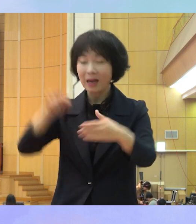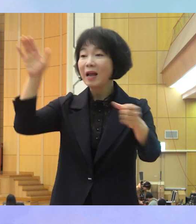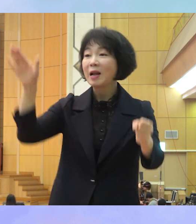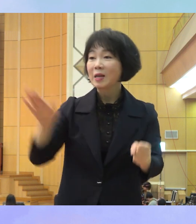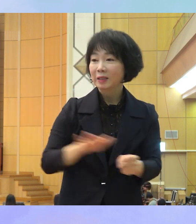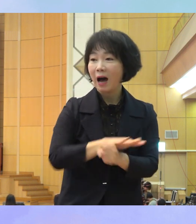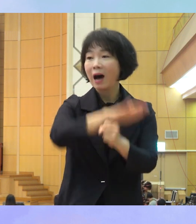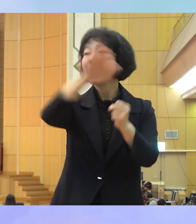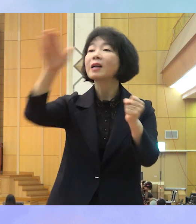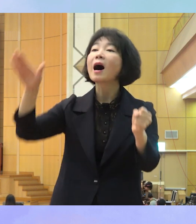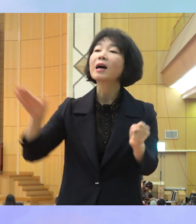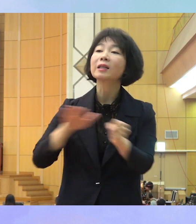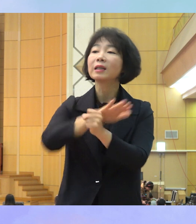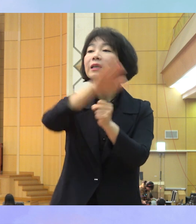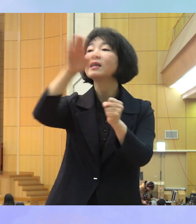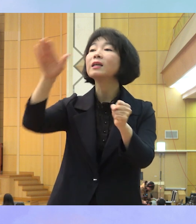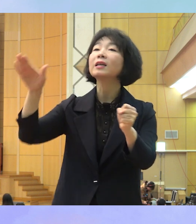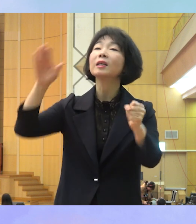마음속에